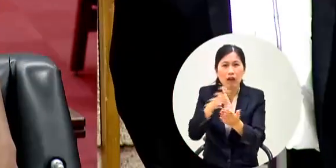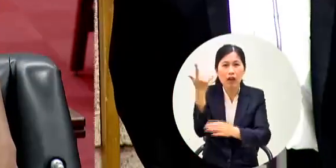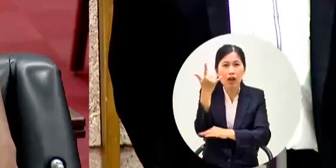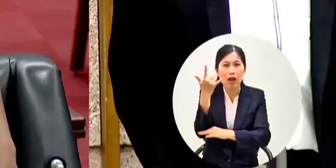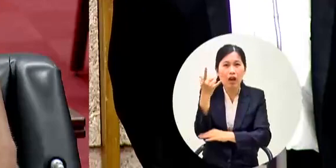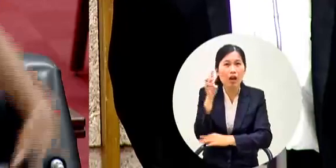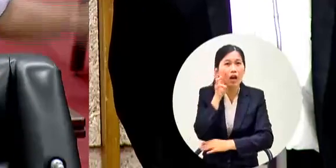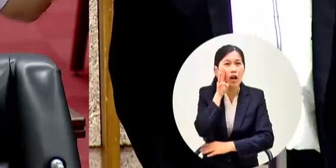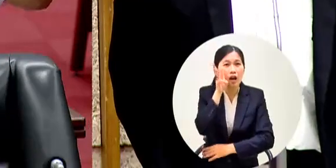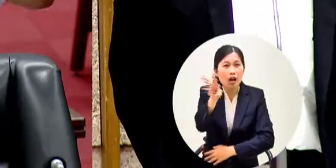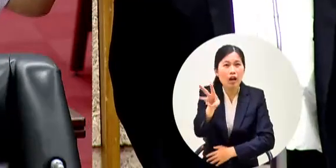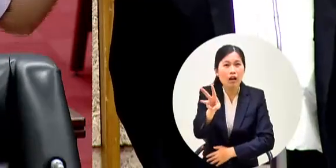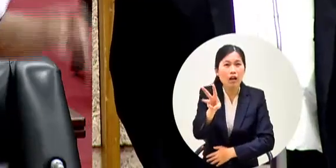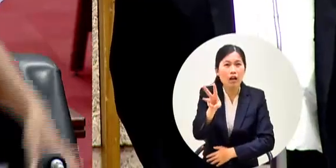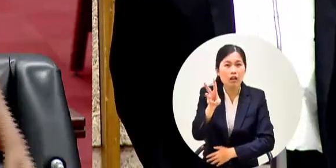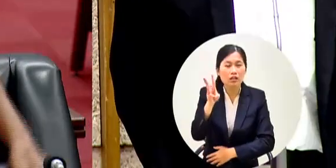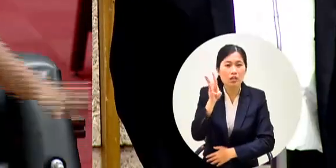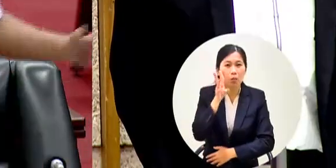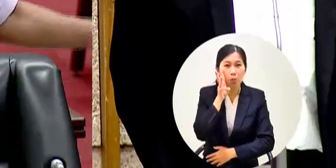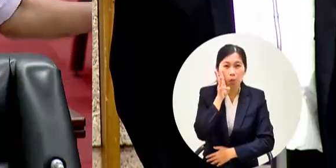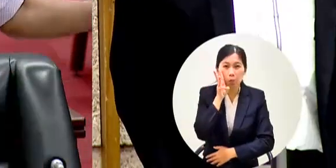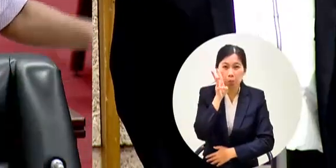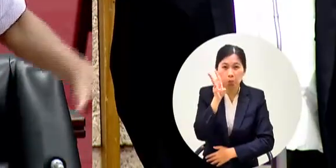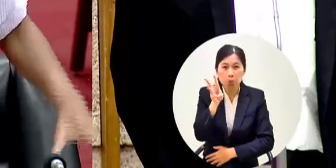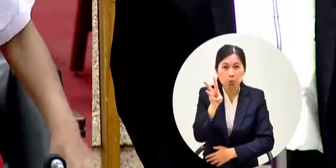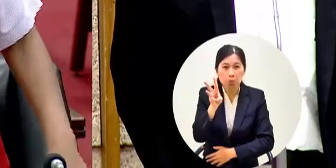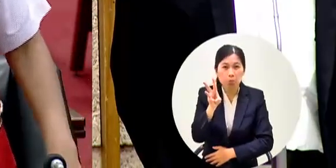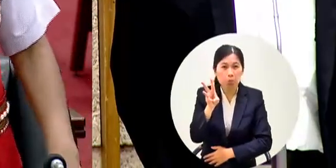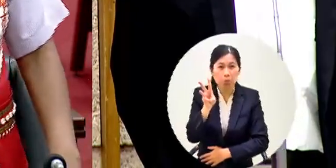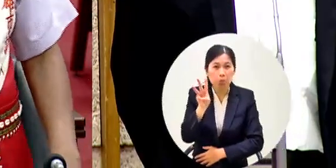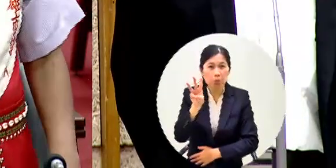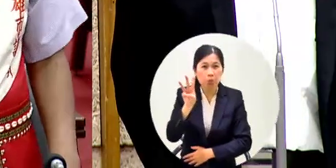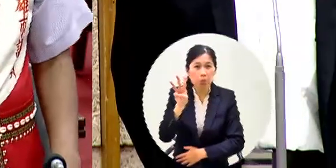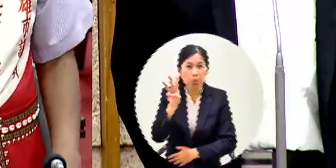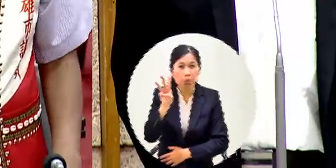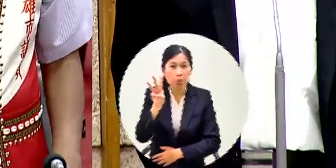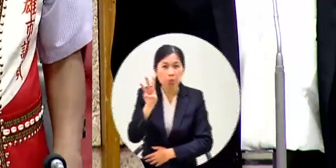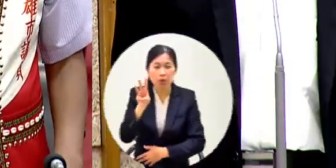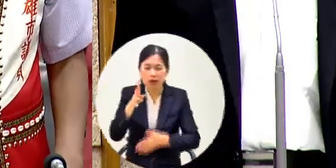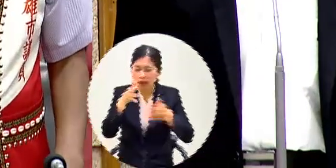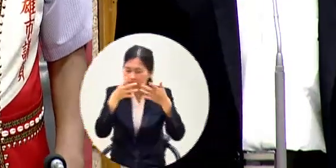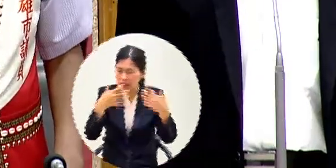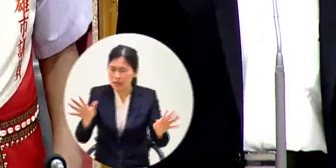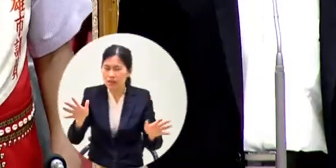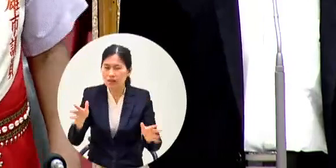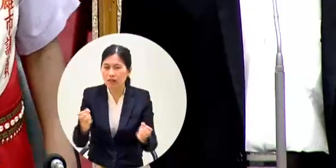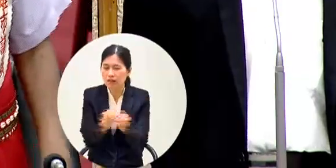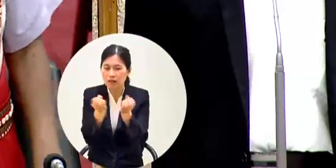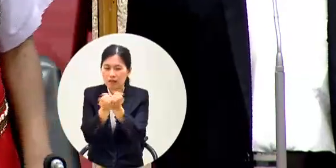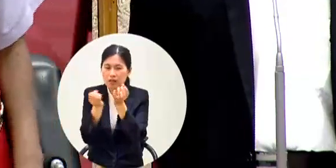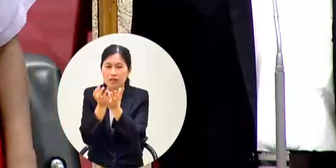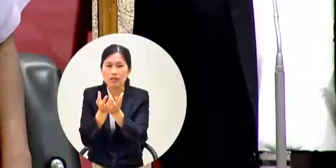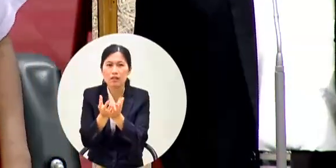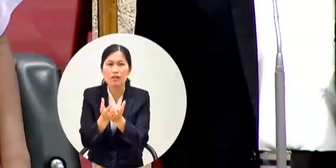申请到会刊到建地建策也需要